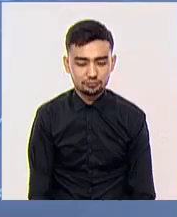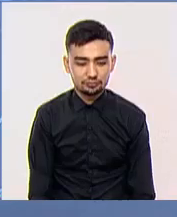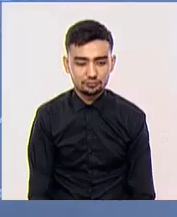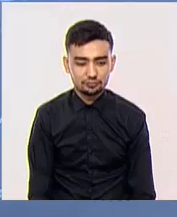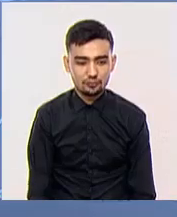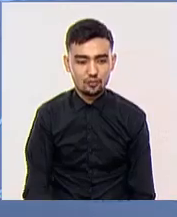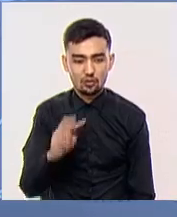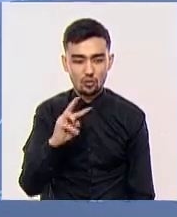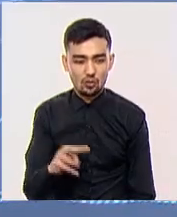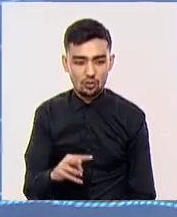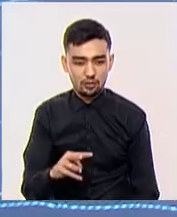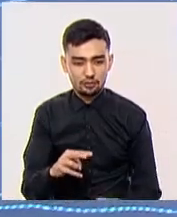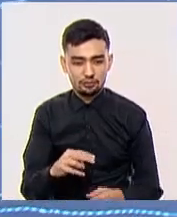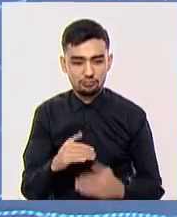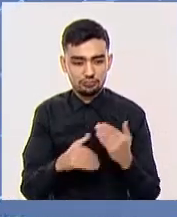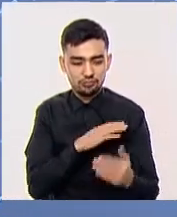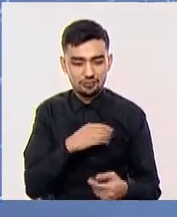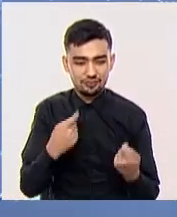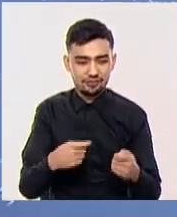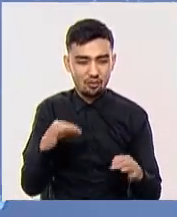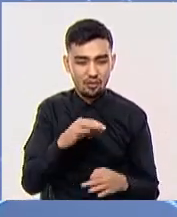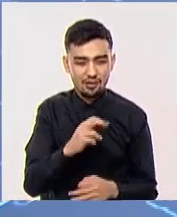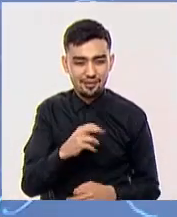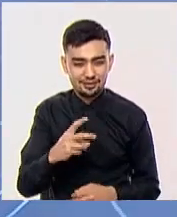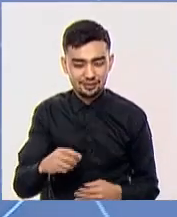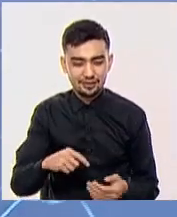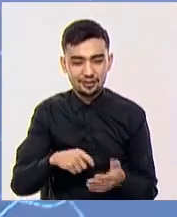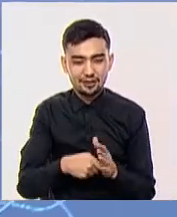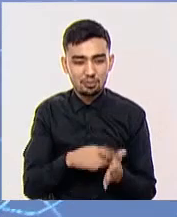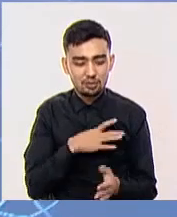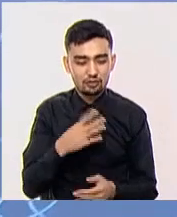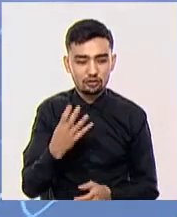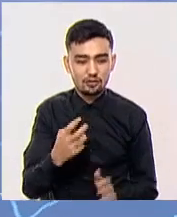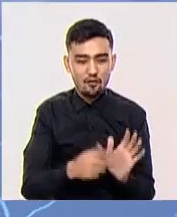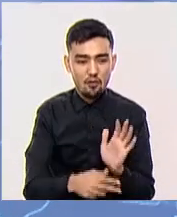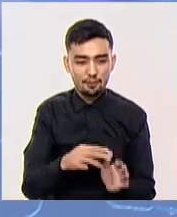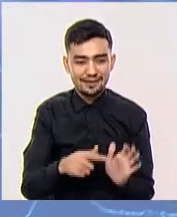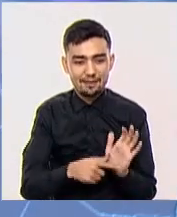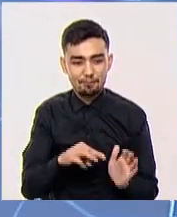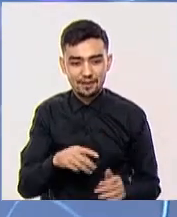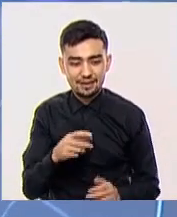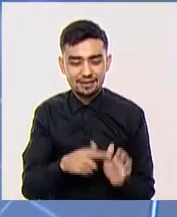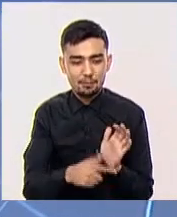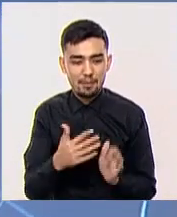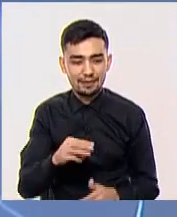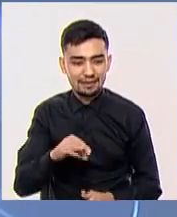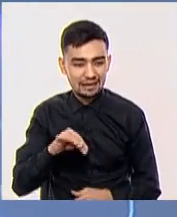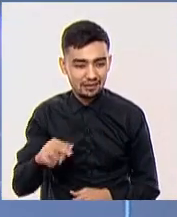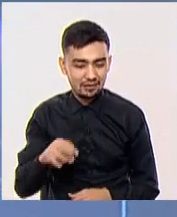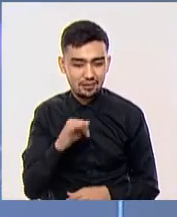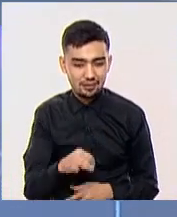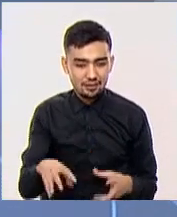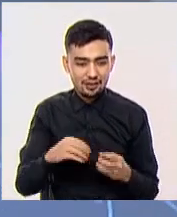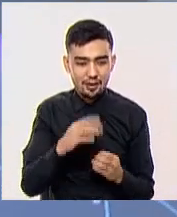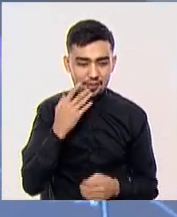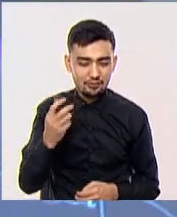доллар сбавил обороты по итогам торгов на косе он закрепился на отметке 487 тенге 75 in таким образом